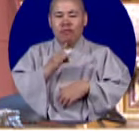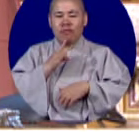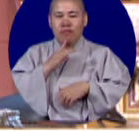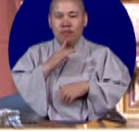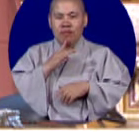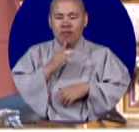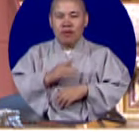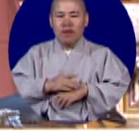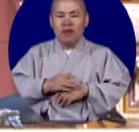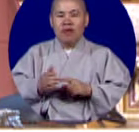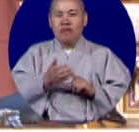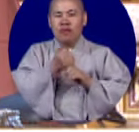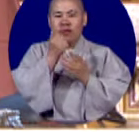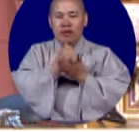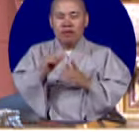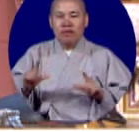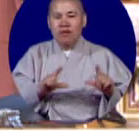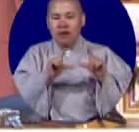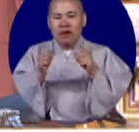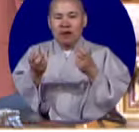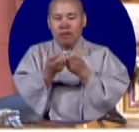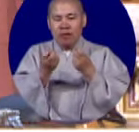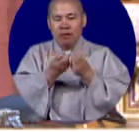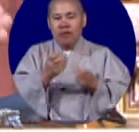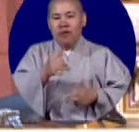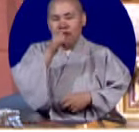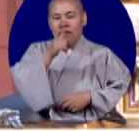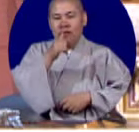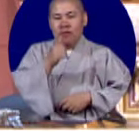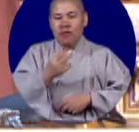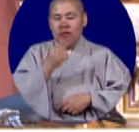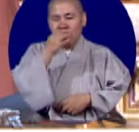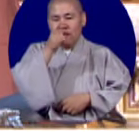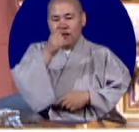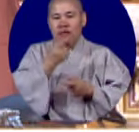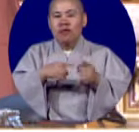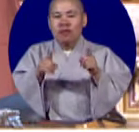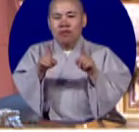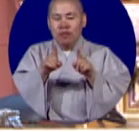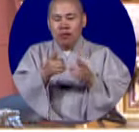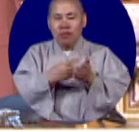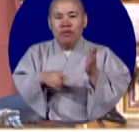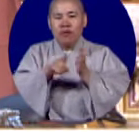부처님이 살아가시는 방법은 중생들을 위한 삶뿐이에요.